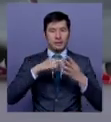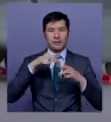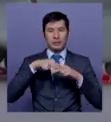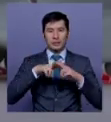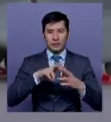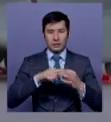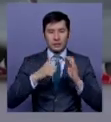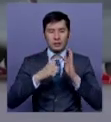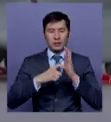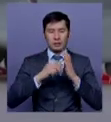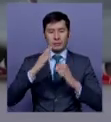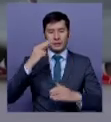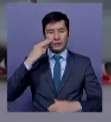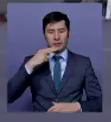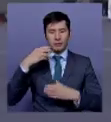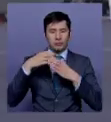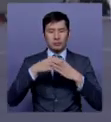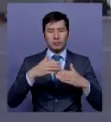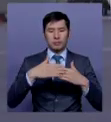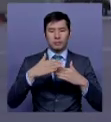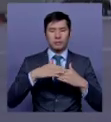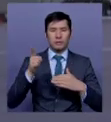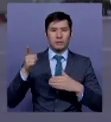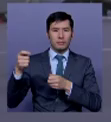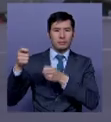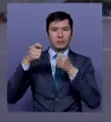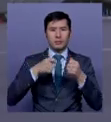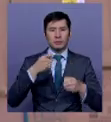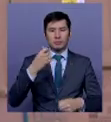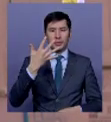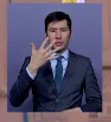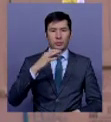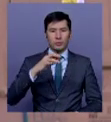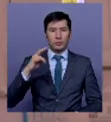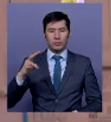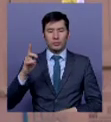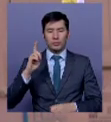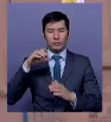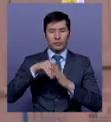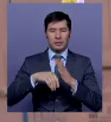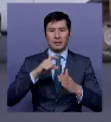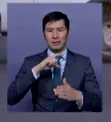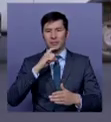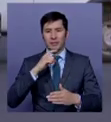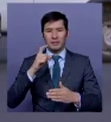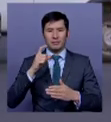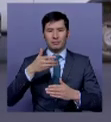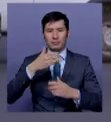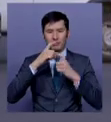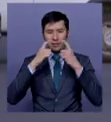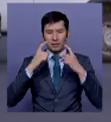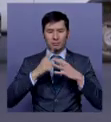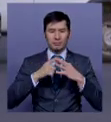Айта кетейік, Қытай дәрігерлерімен бірге 5 тонна гуманитарлық көмек келді. Сәлемдеменің ішіндегі медициналық бұйымдар емханалар мен